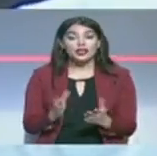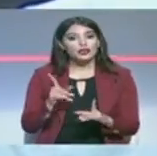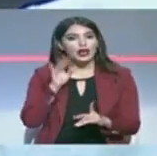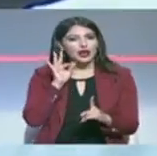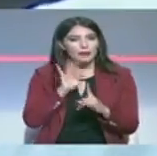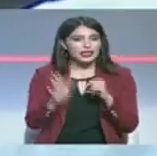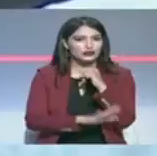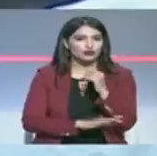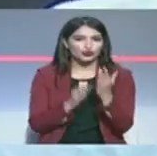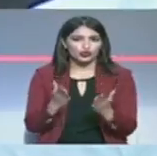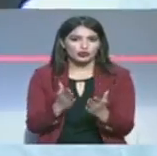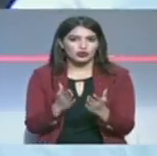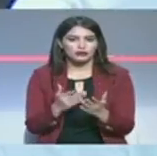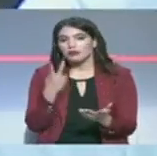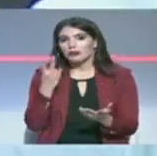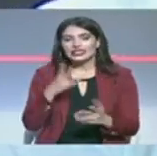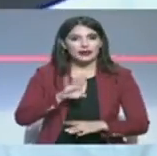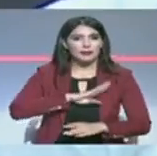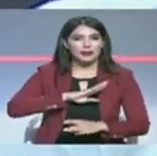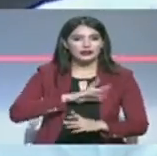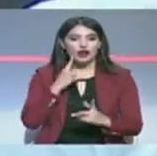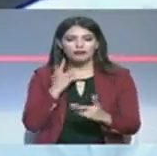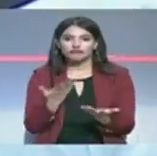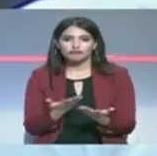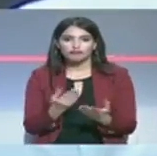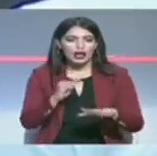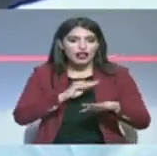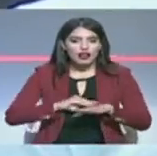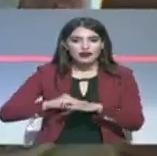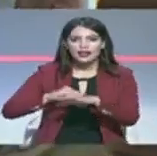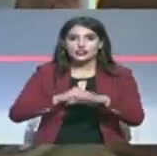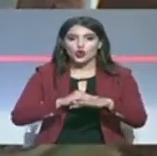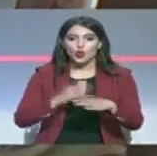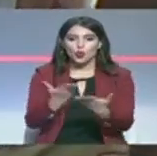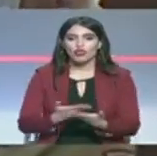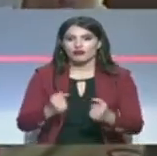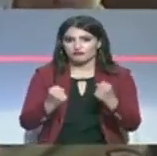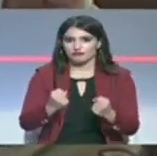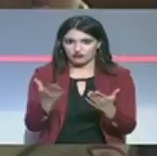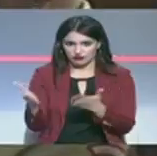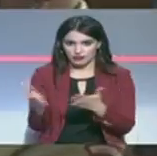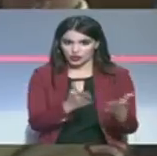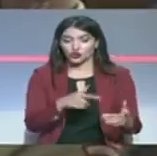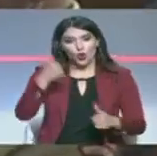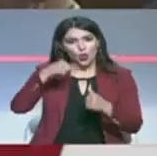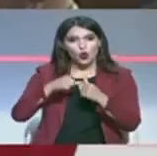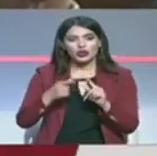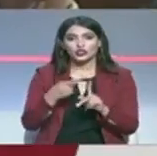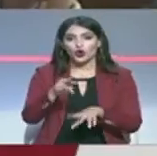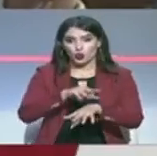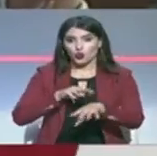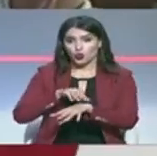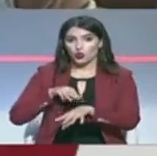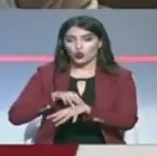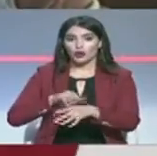نعتمد السببية في معالجة الوضع المروري. ويذكر أن هناك ولايات لم تصل